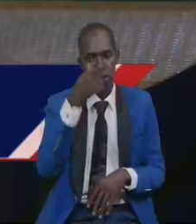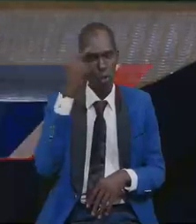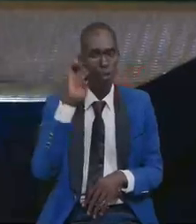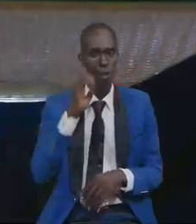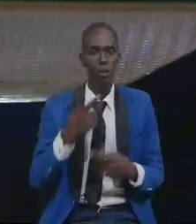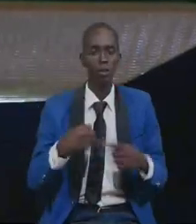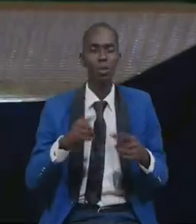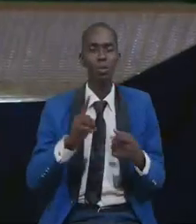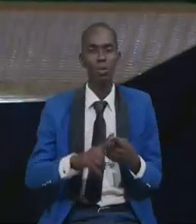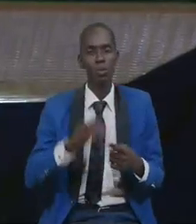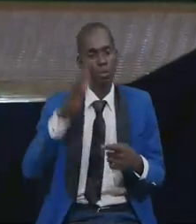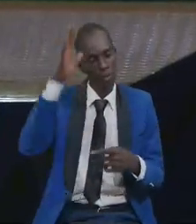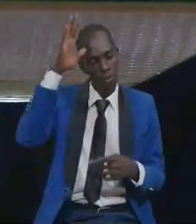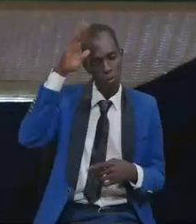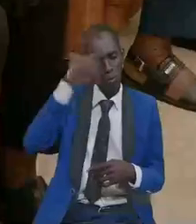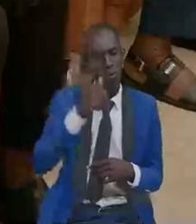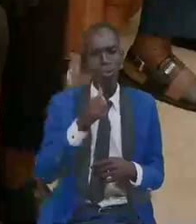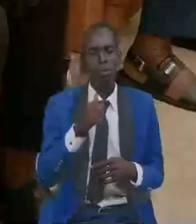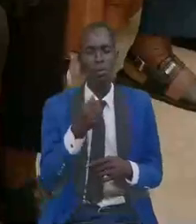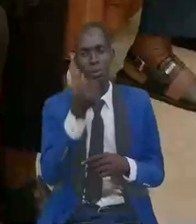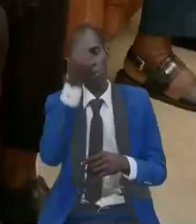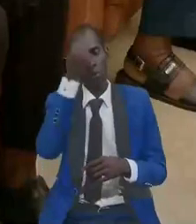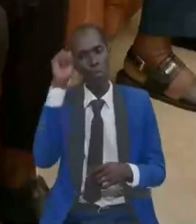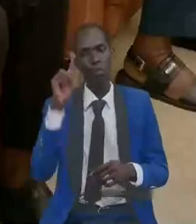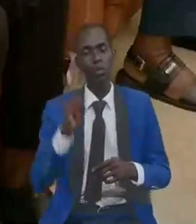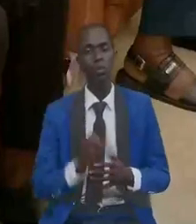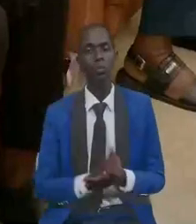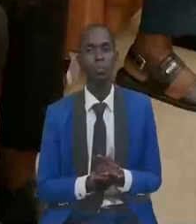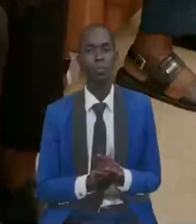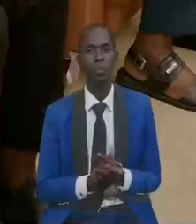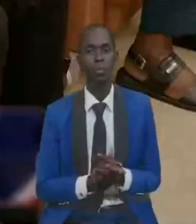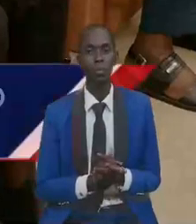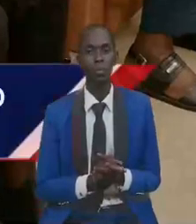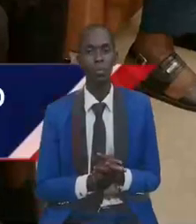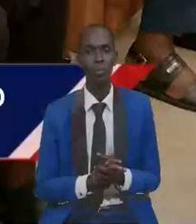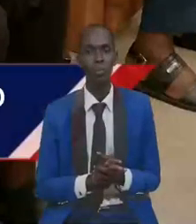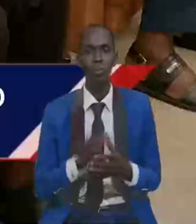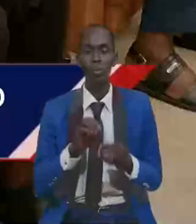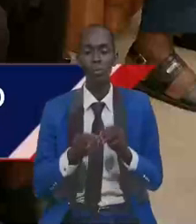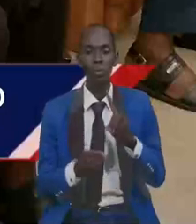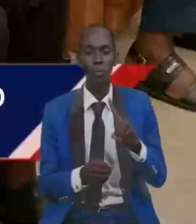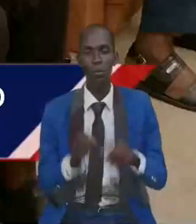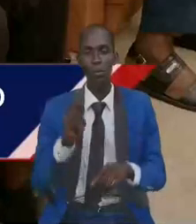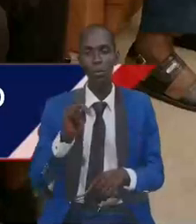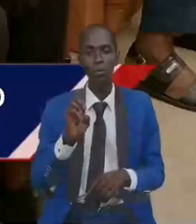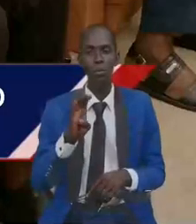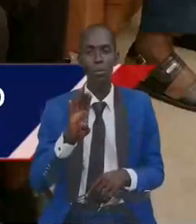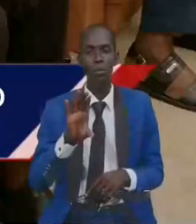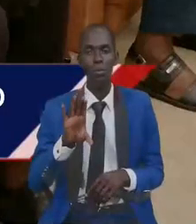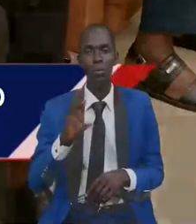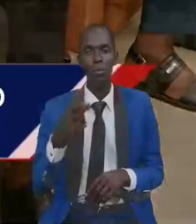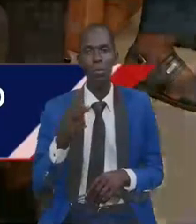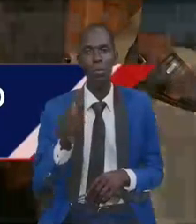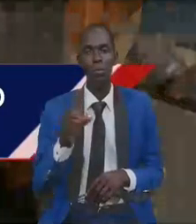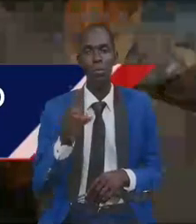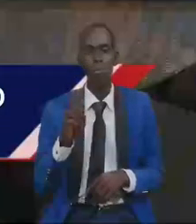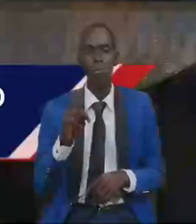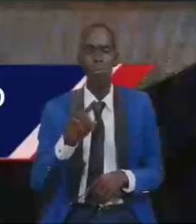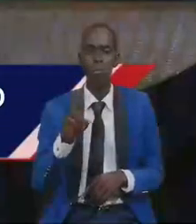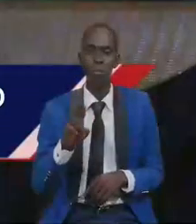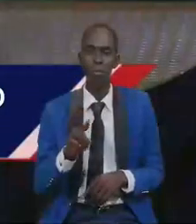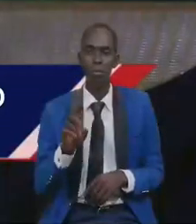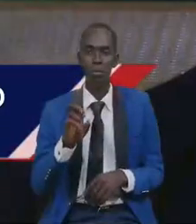pour la déification défiant. Alors, numéro 1, la section 1, c'est l'orgueil de Nebuchadnezzar contre le